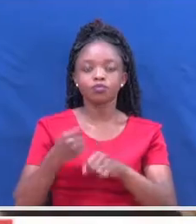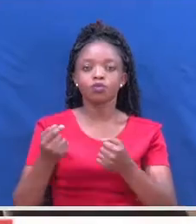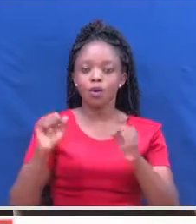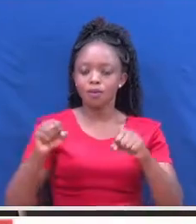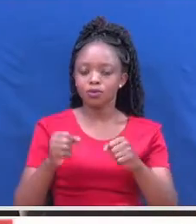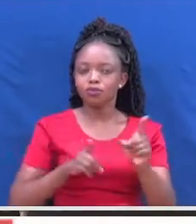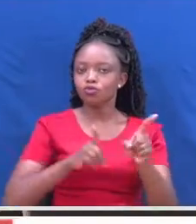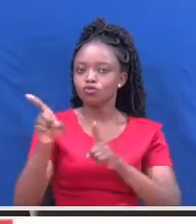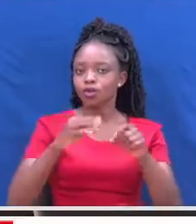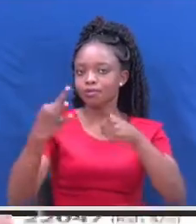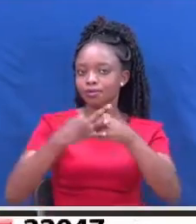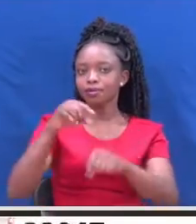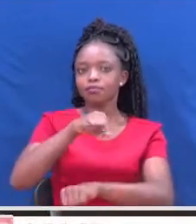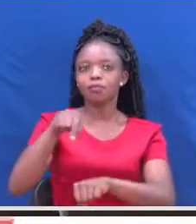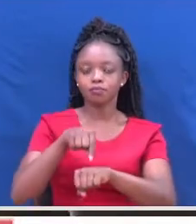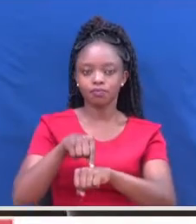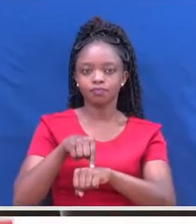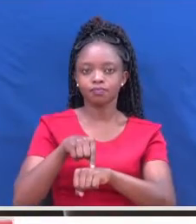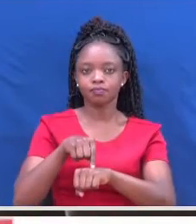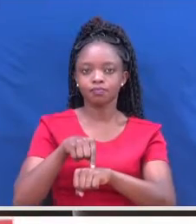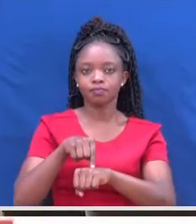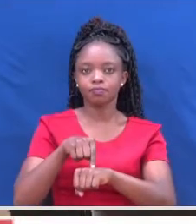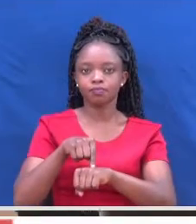like 8 hours. And